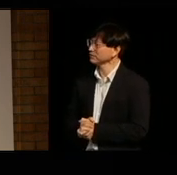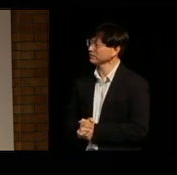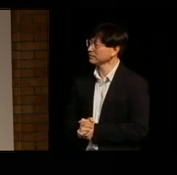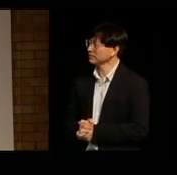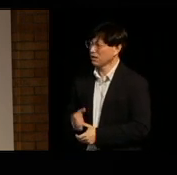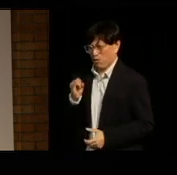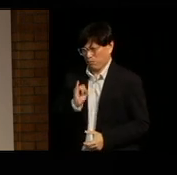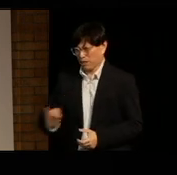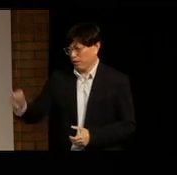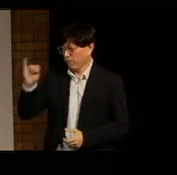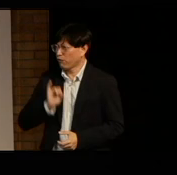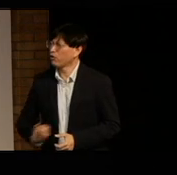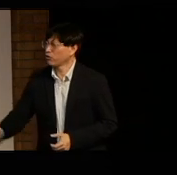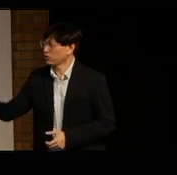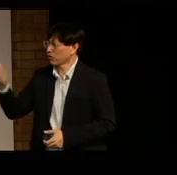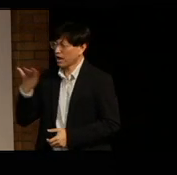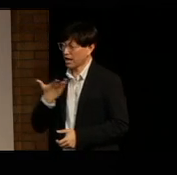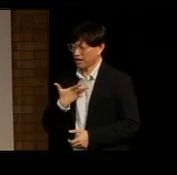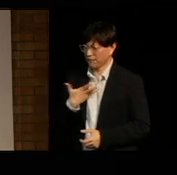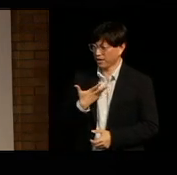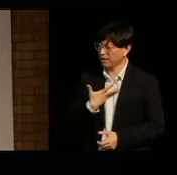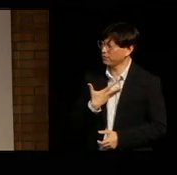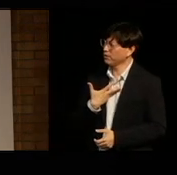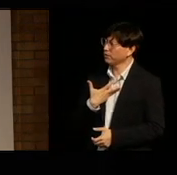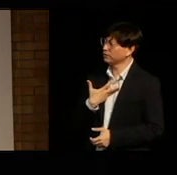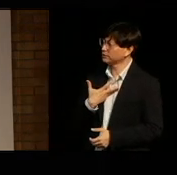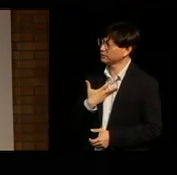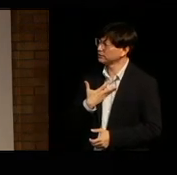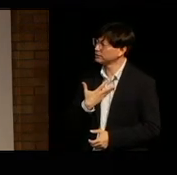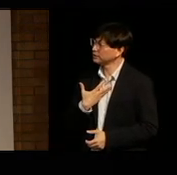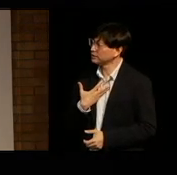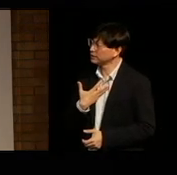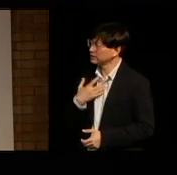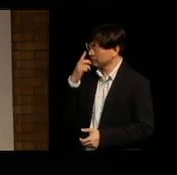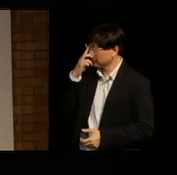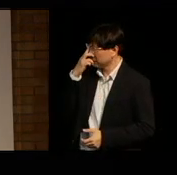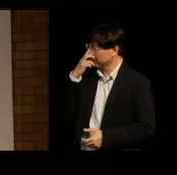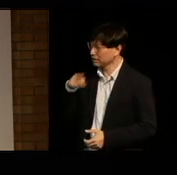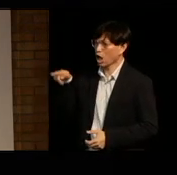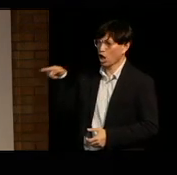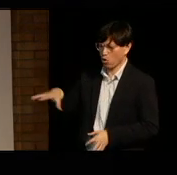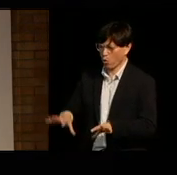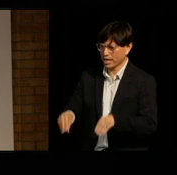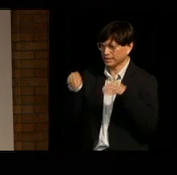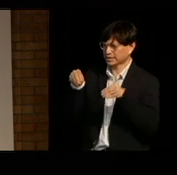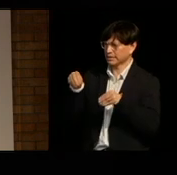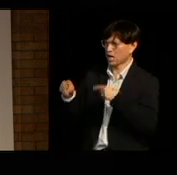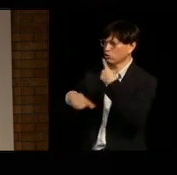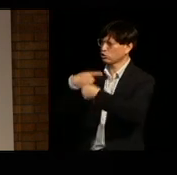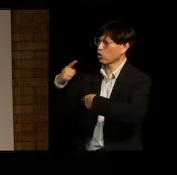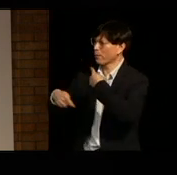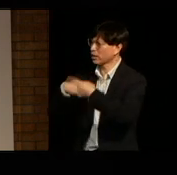Perché in fondo Poi ha iniziato abbiamo Vabbè Io già c'ero ci sono nata e Ma lui ha iniziato questo percorso e la cosa